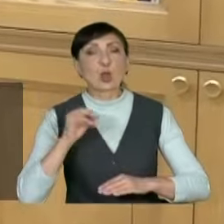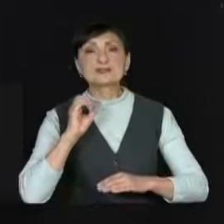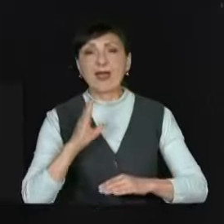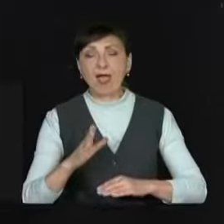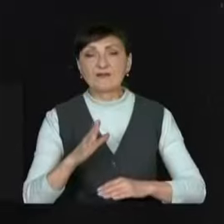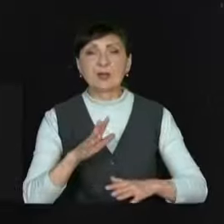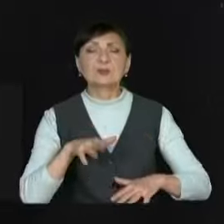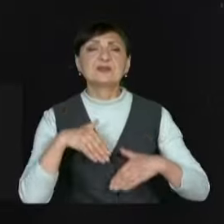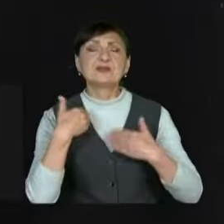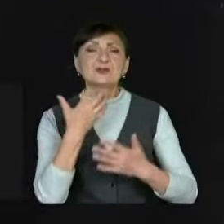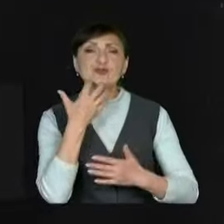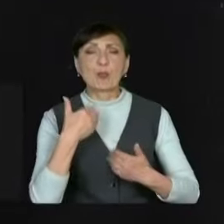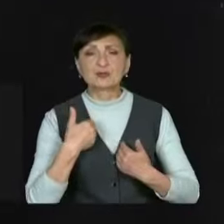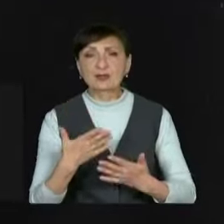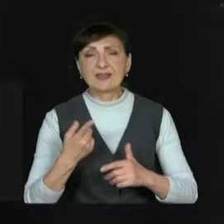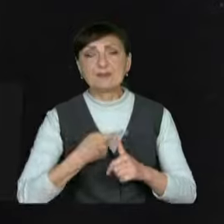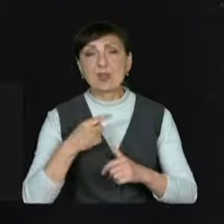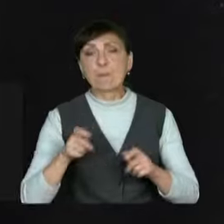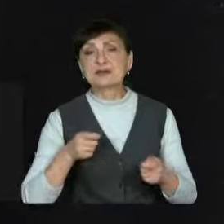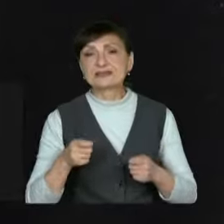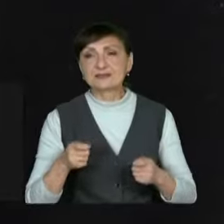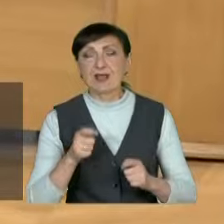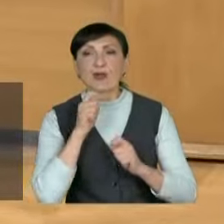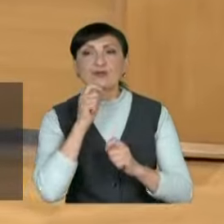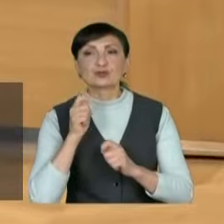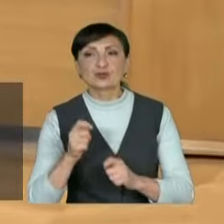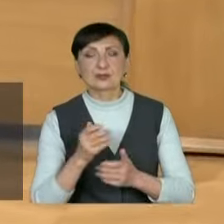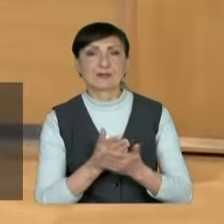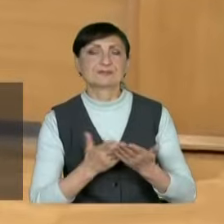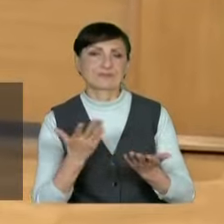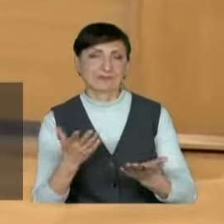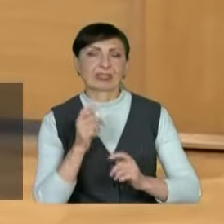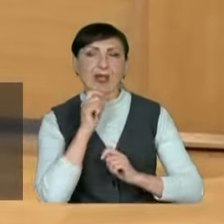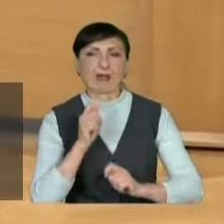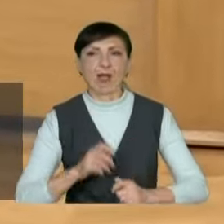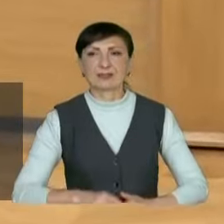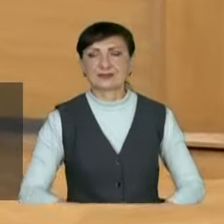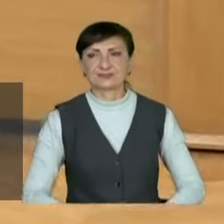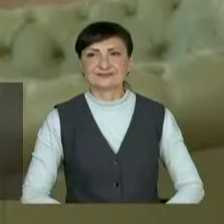передал теплые пожелания от имени президента и вручил ветерану заслуженную награду.